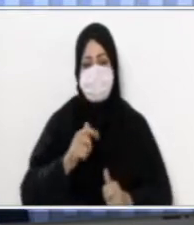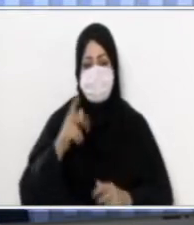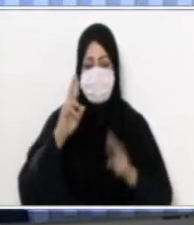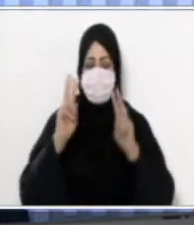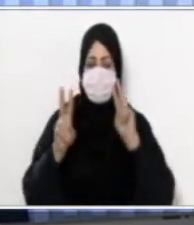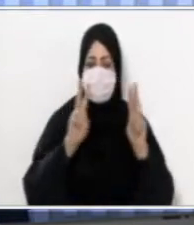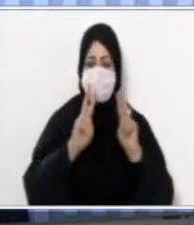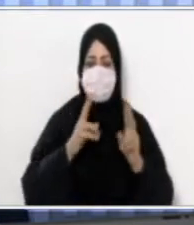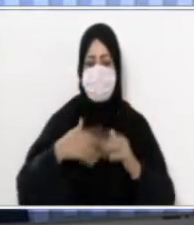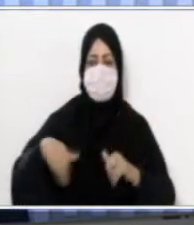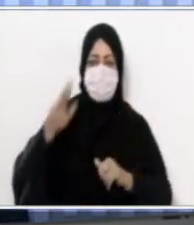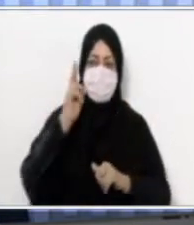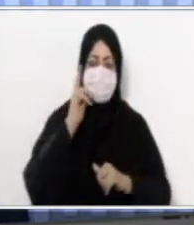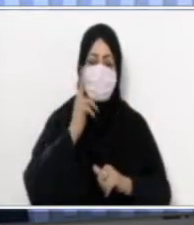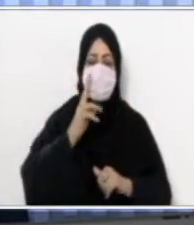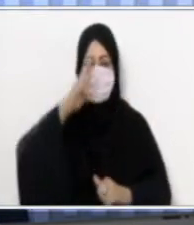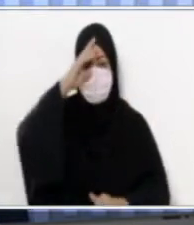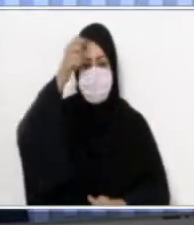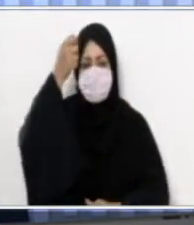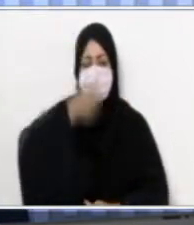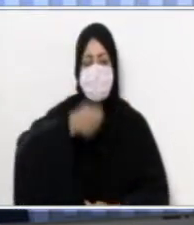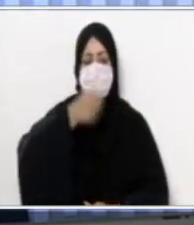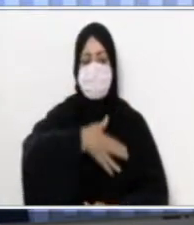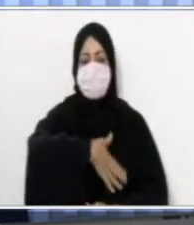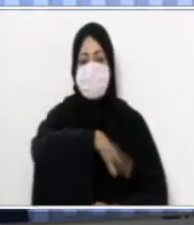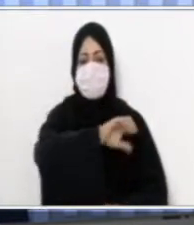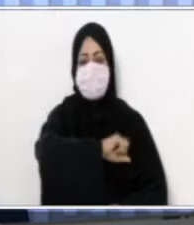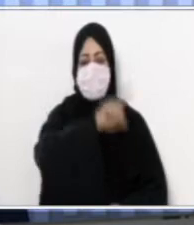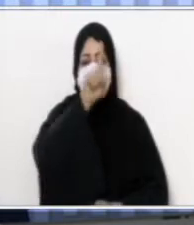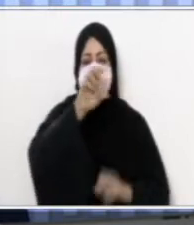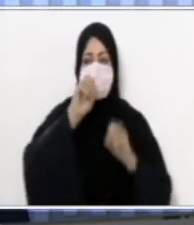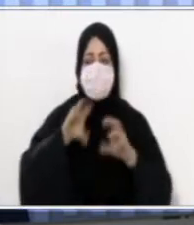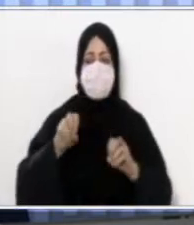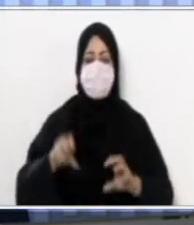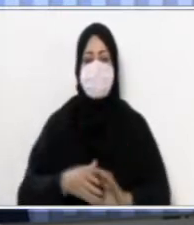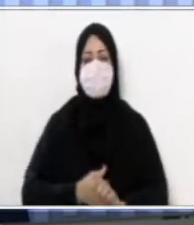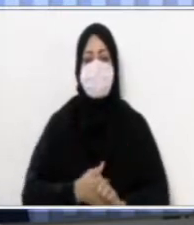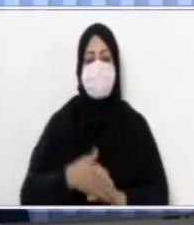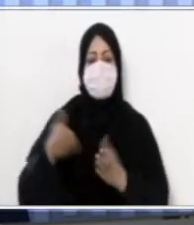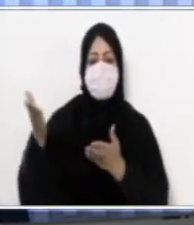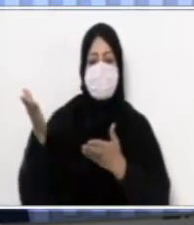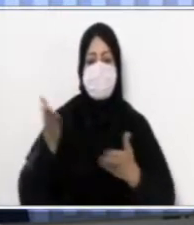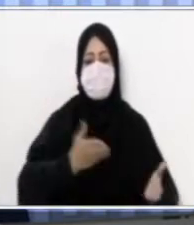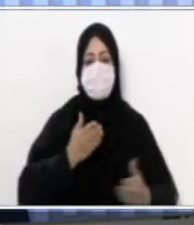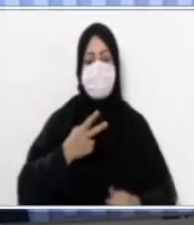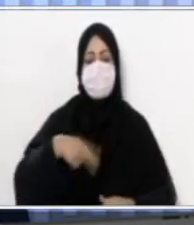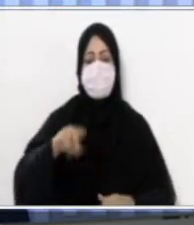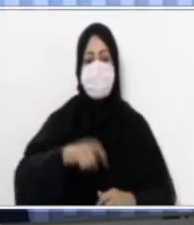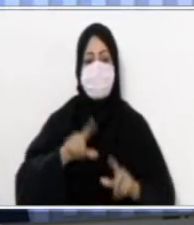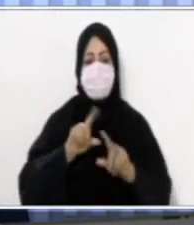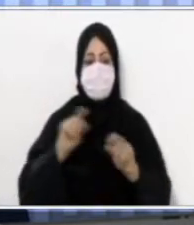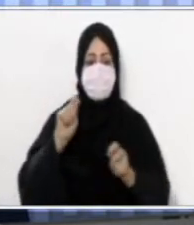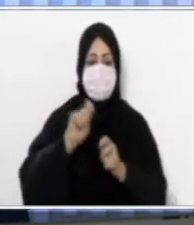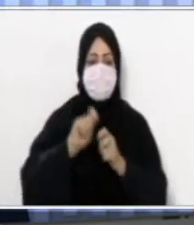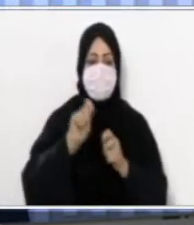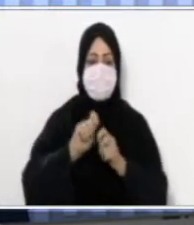الله وبركاته، ورحب بكم على قناة التناصح المرئية والمسموعة في